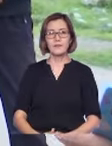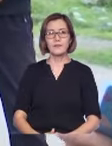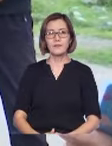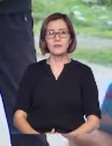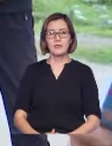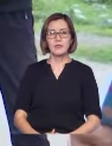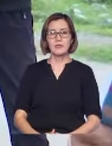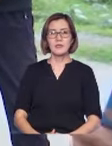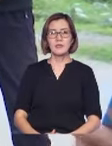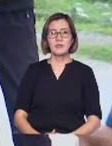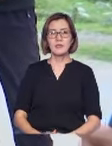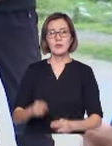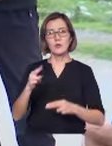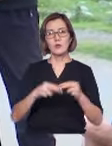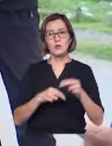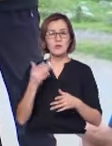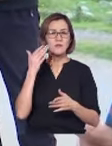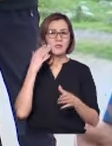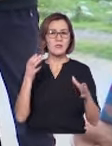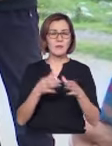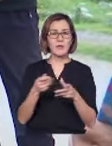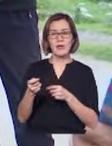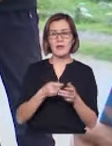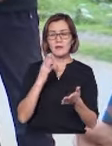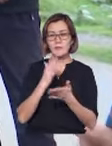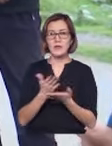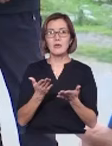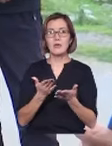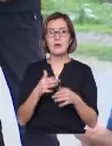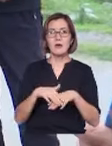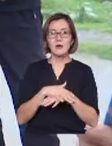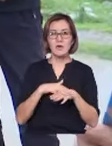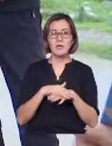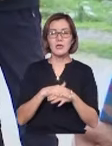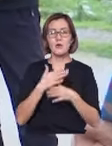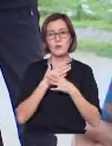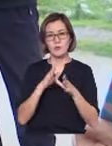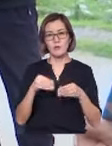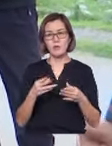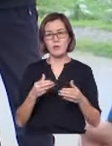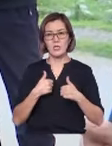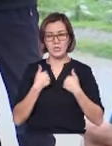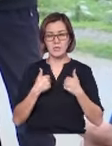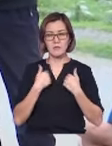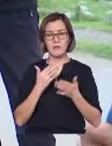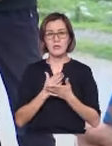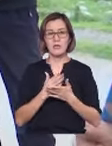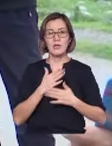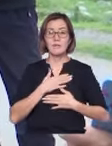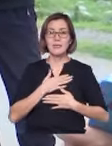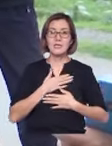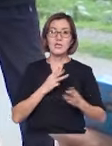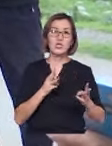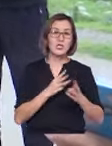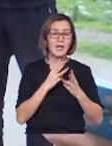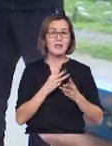үшінде подрядчиктер бар, жұмысқа бергіміз жақын бар, әбдібек бір істеп жатыр, халық жамасы кейінші көмектесіп жатыр. Біздің тілегіміз тек